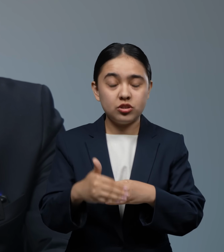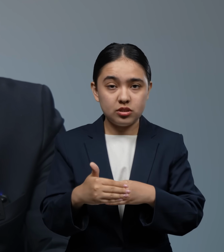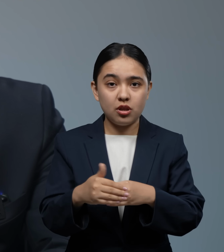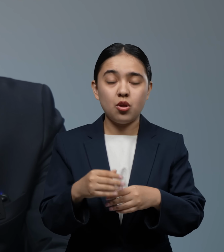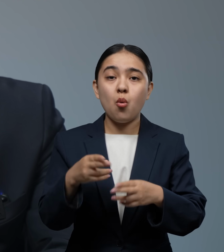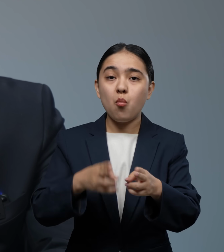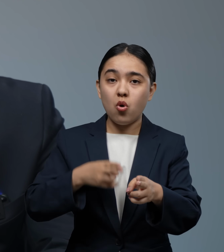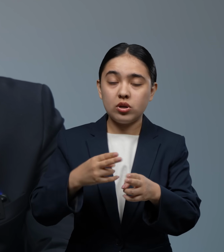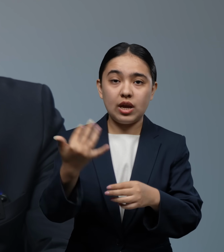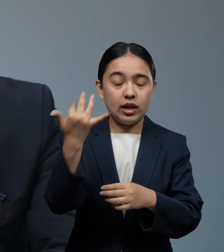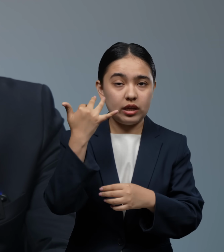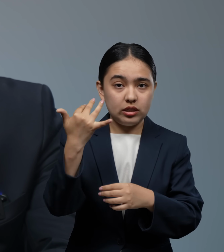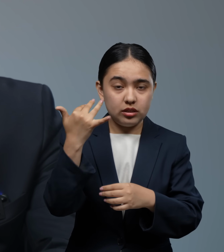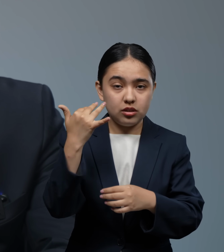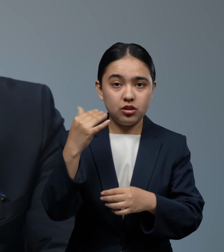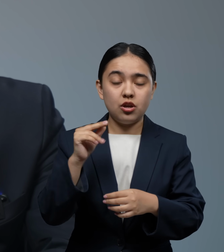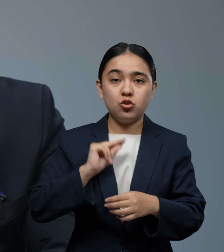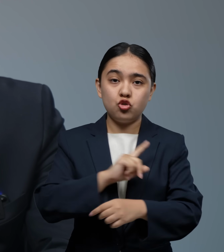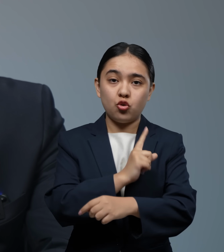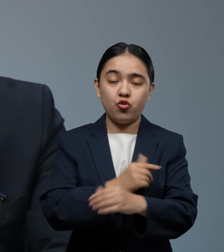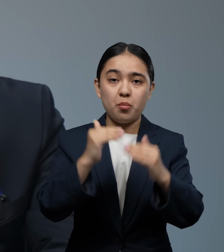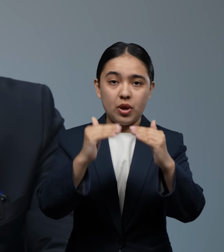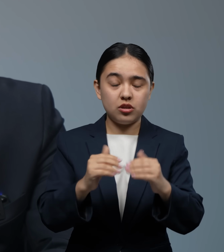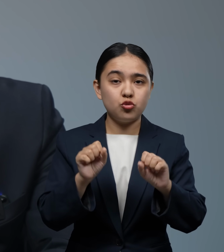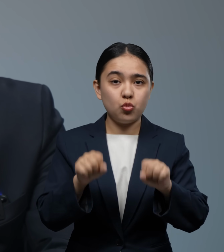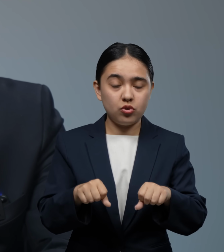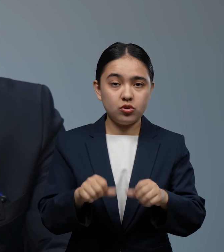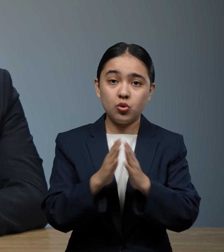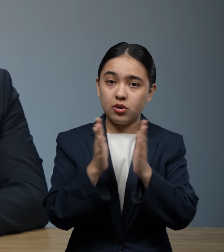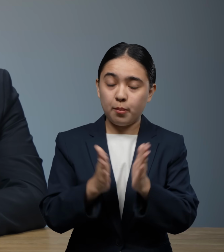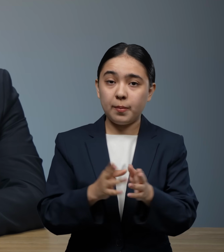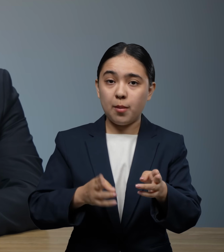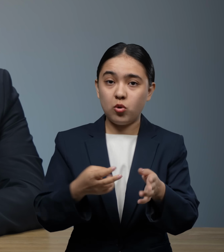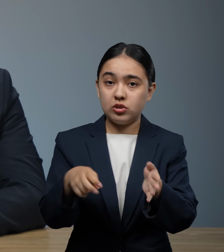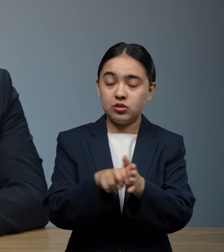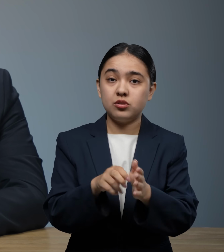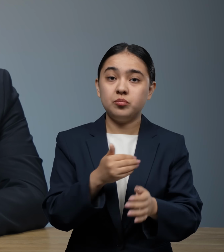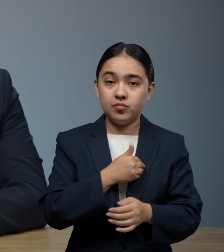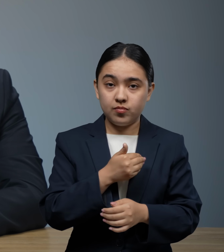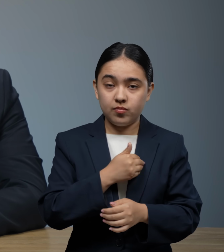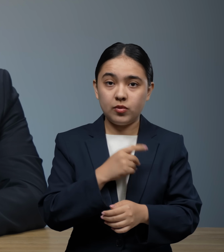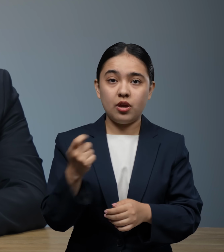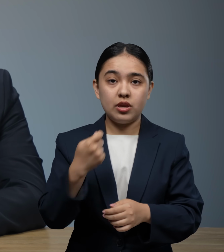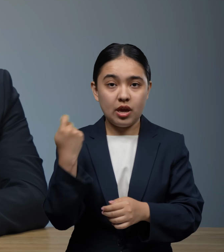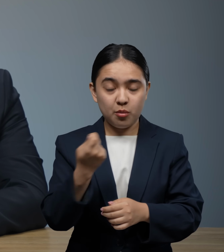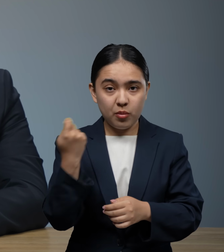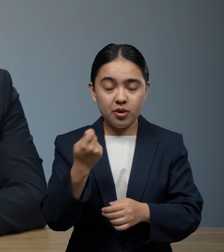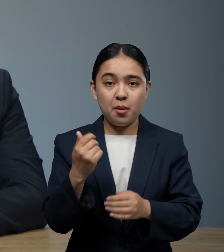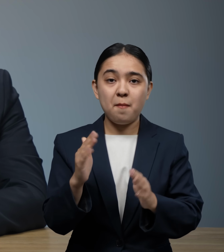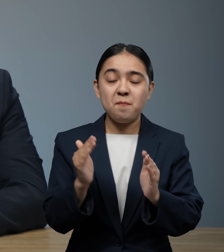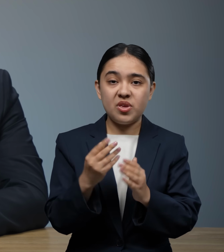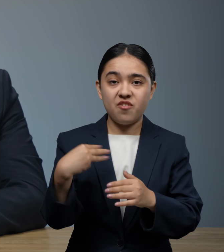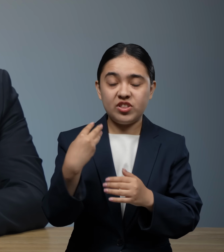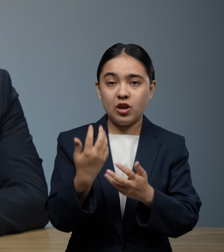kechikishi, poyezdlardagi konditsionerlarning ish quvvati pasayishi mumkin. Xullas, poyezdga chiqadigan bo'lsangiz, yelpig'ich yoki